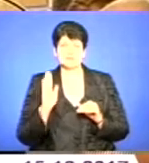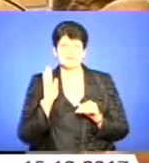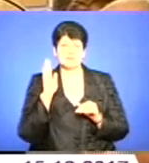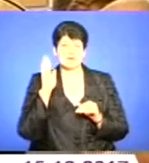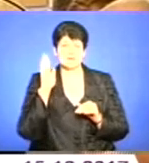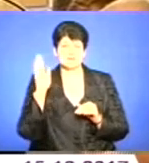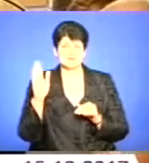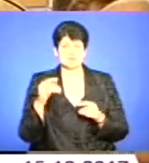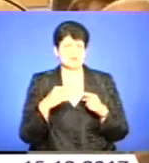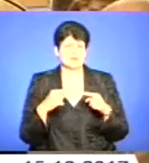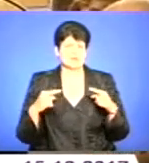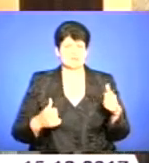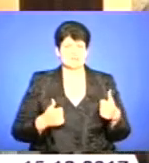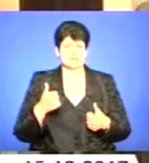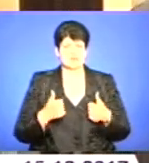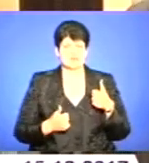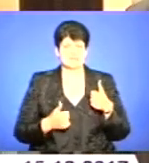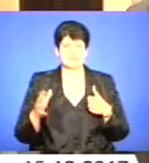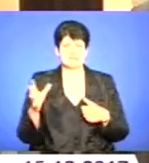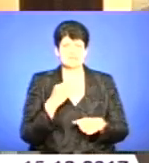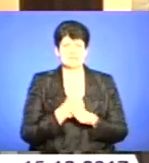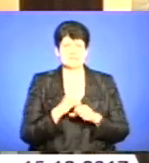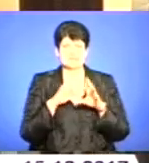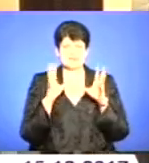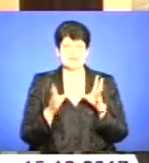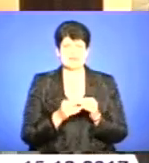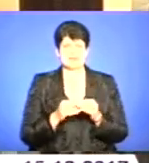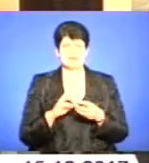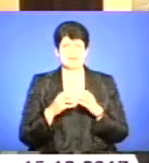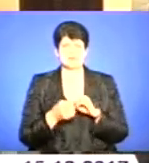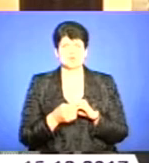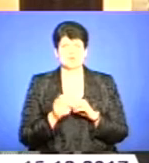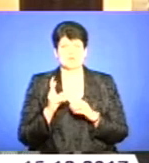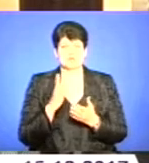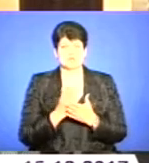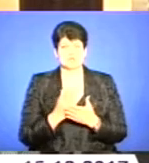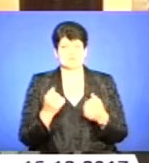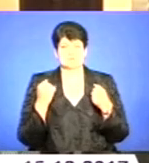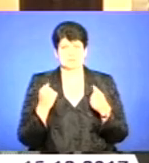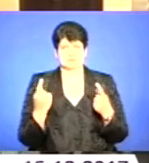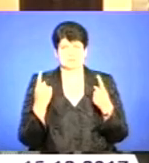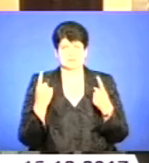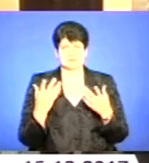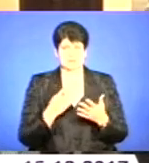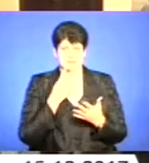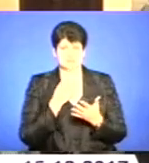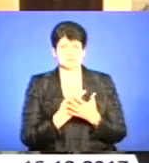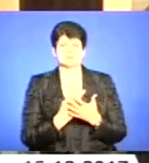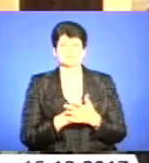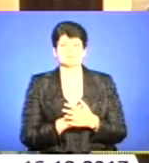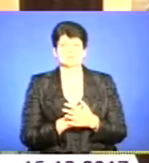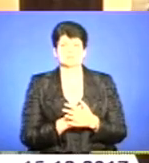учасників різноманітних змагань. Що всі працюють на загальний результат, просто в когось є спортсмени високого класу, які на виду,